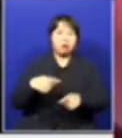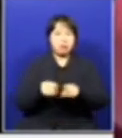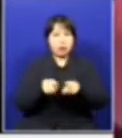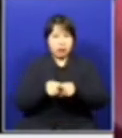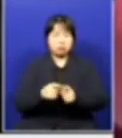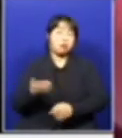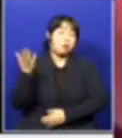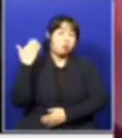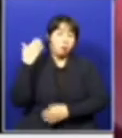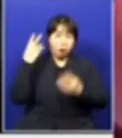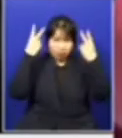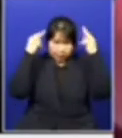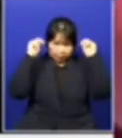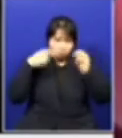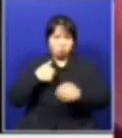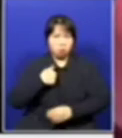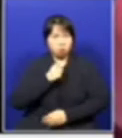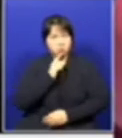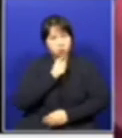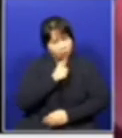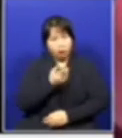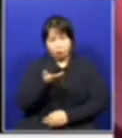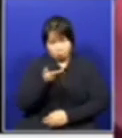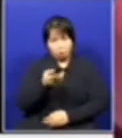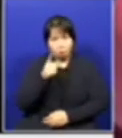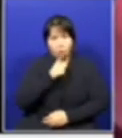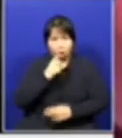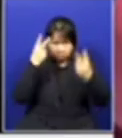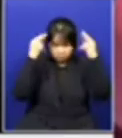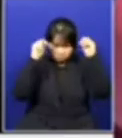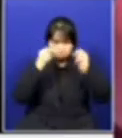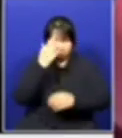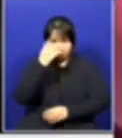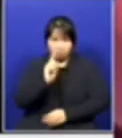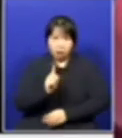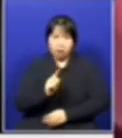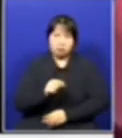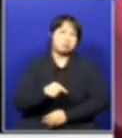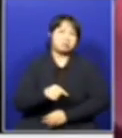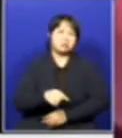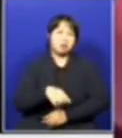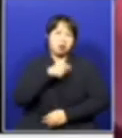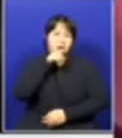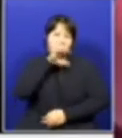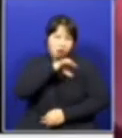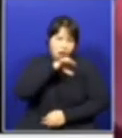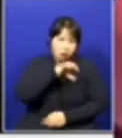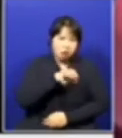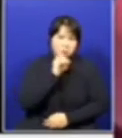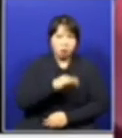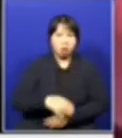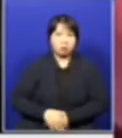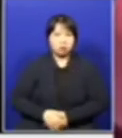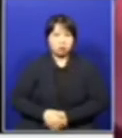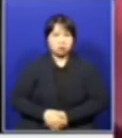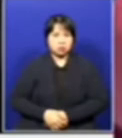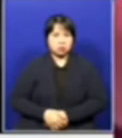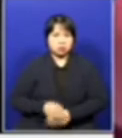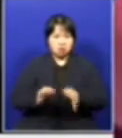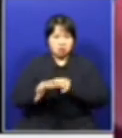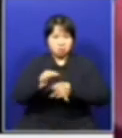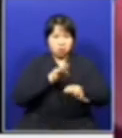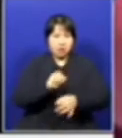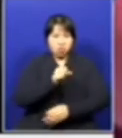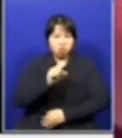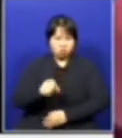รัฐมนตรีผมต้องติติงเลยนะที่ท่านบอกท่านขู่ตะคอกว่าไอ้ที่ผู้แทนกล่าวหาท่าน